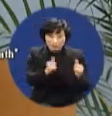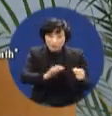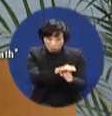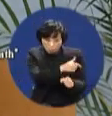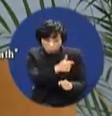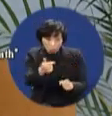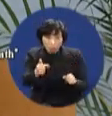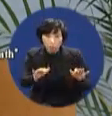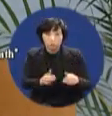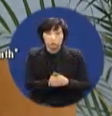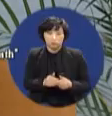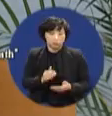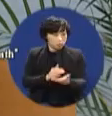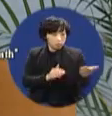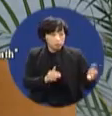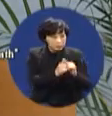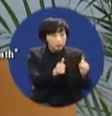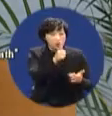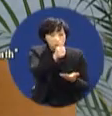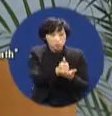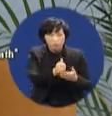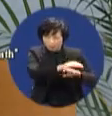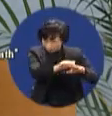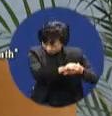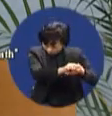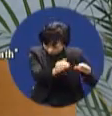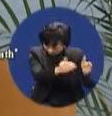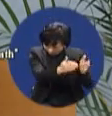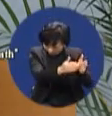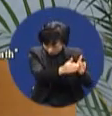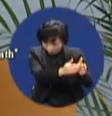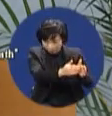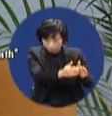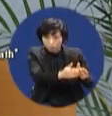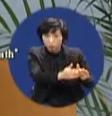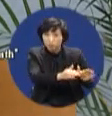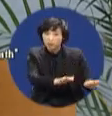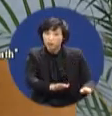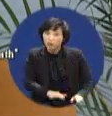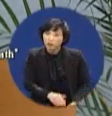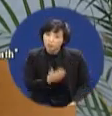않냐? 내가 너희의 죄를 그냥 무효시킬게.